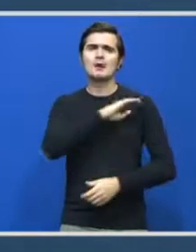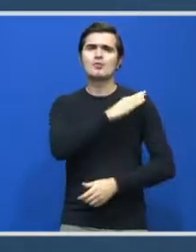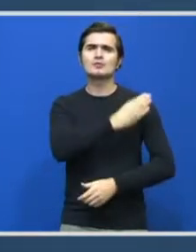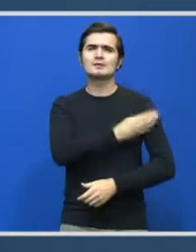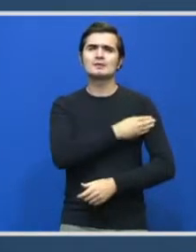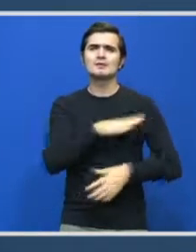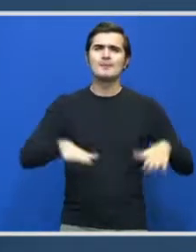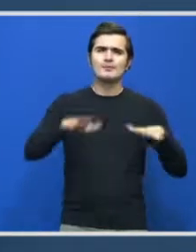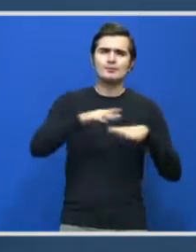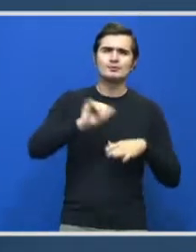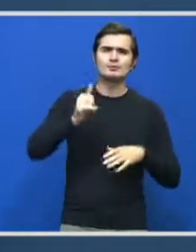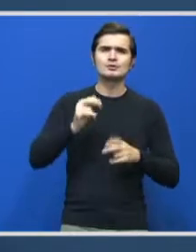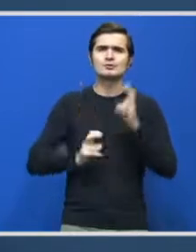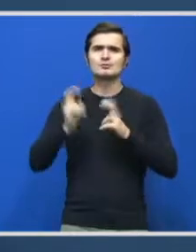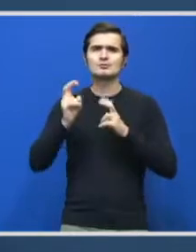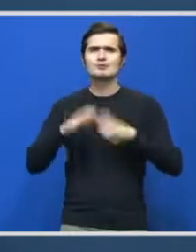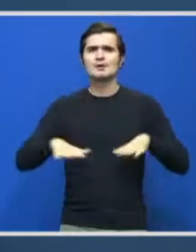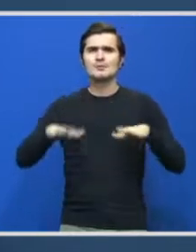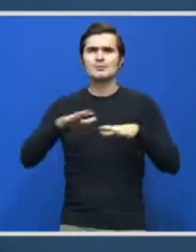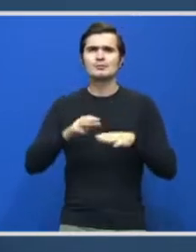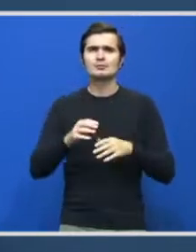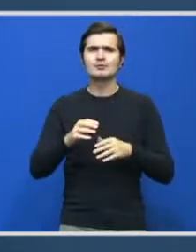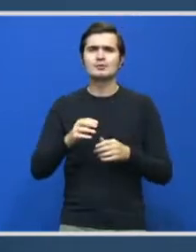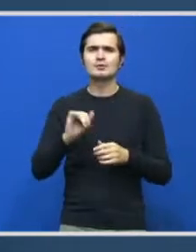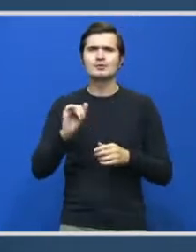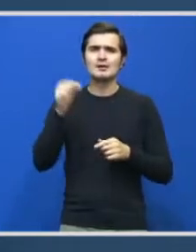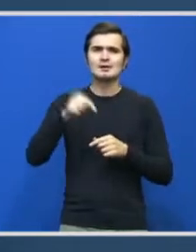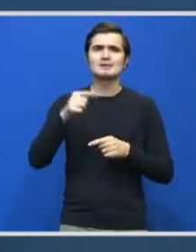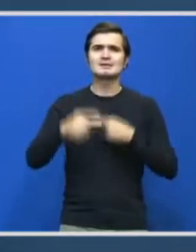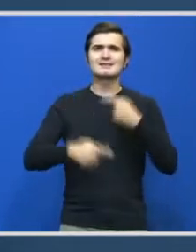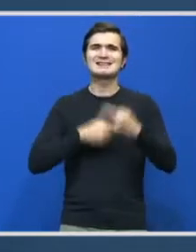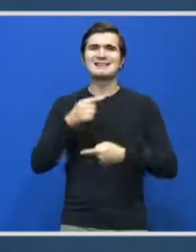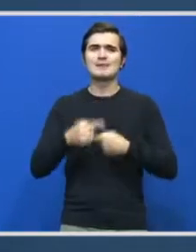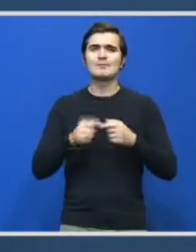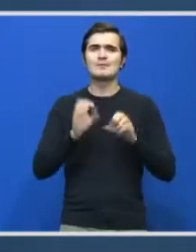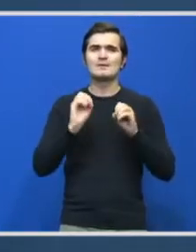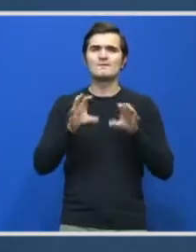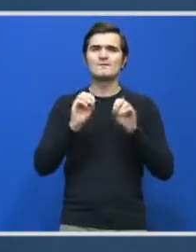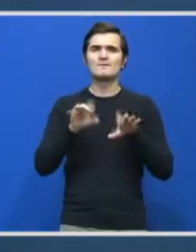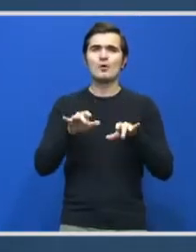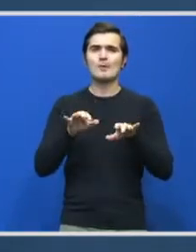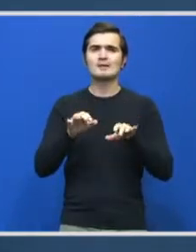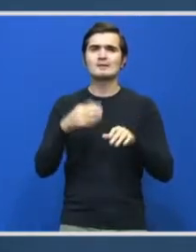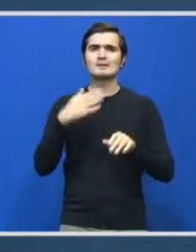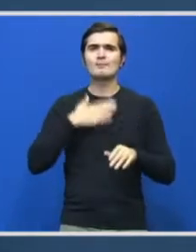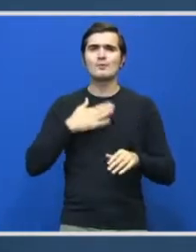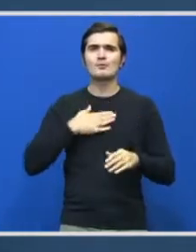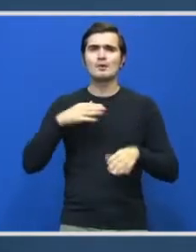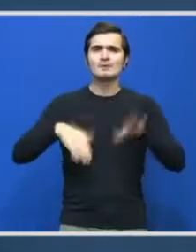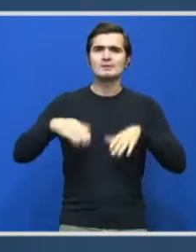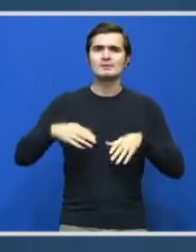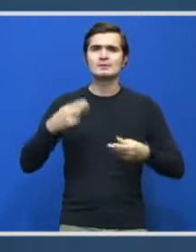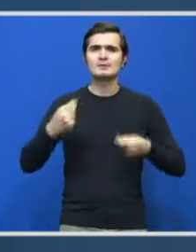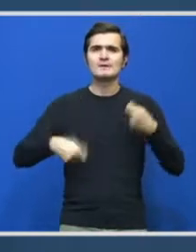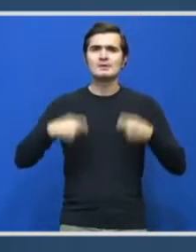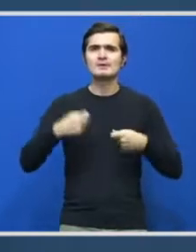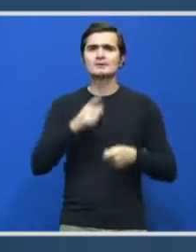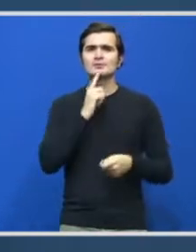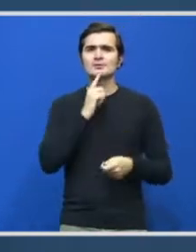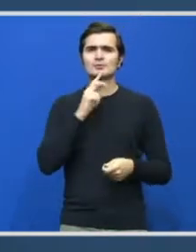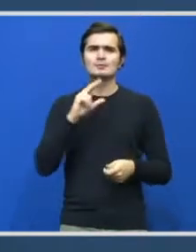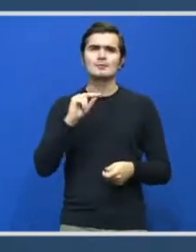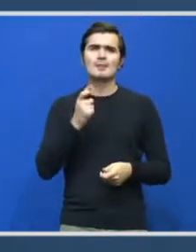din administrația publică centrală și locală în sistemul informatic propriu al Ministerului de Finanțe sau ANAF, numit